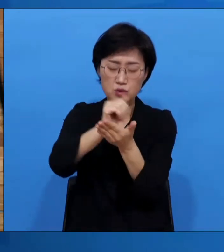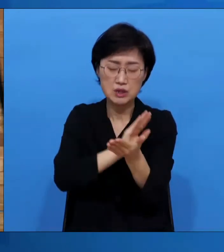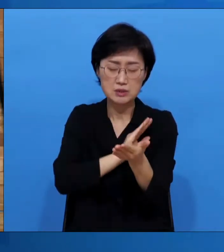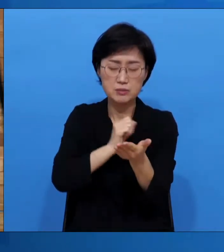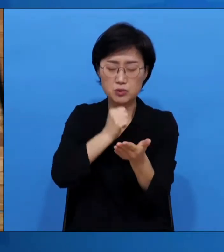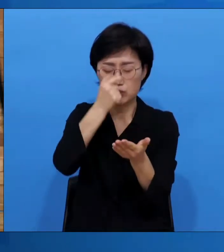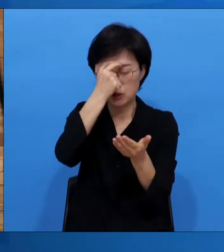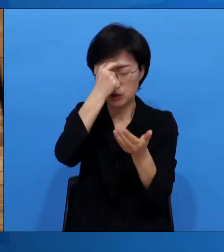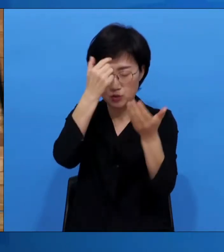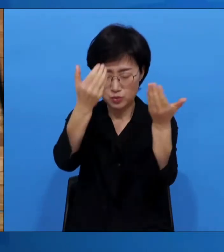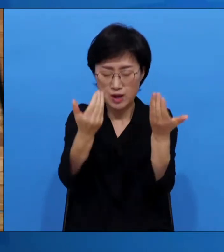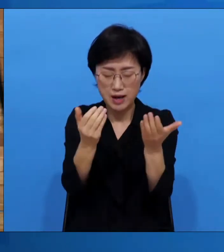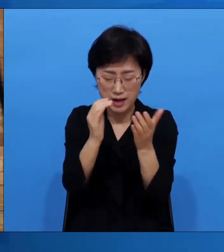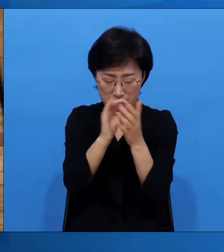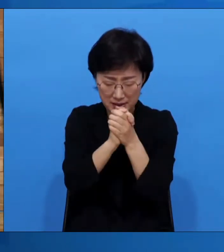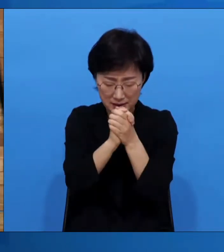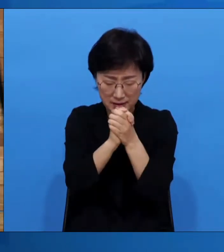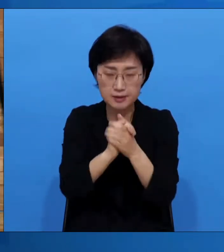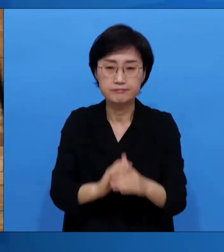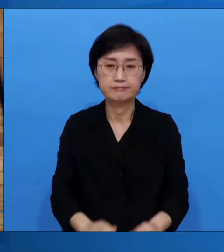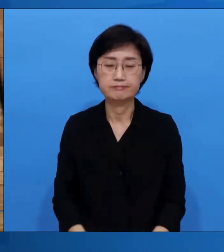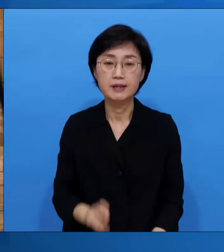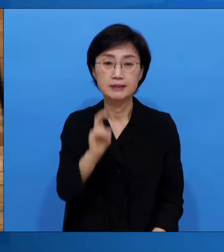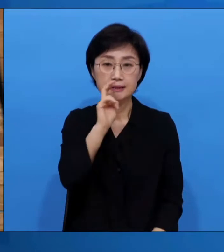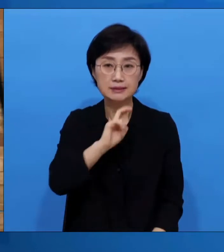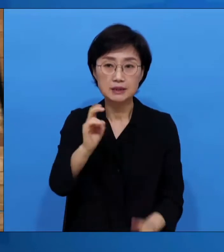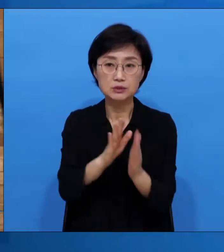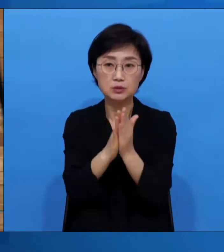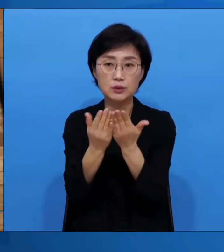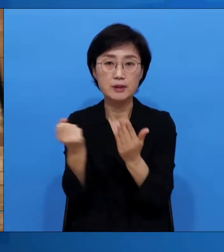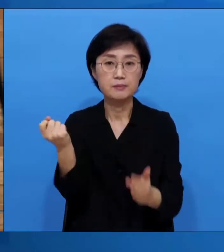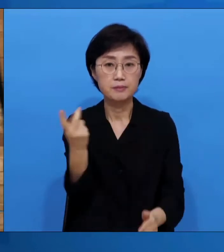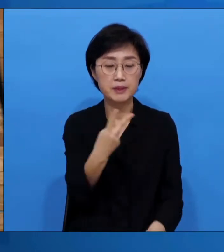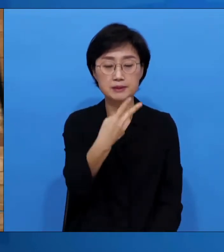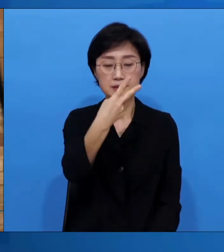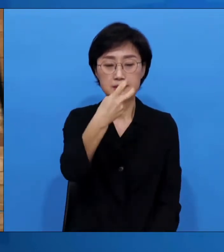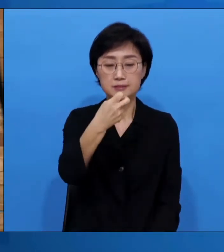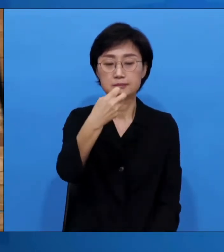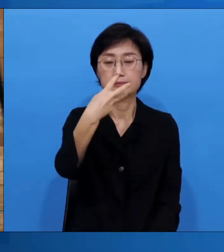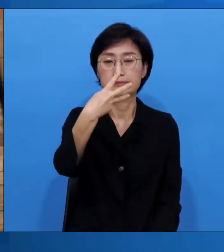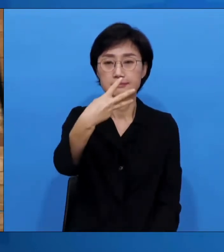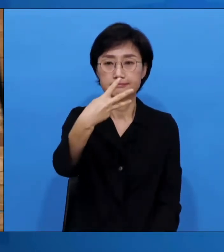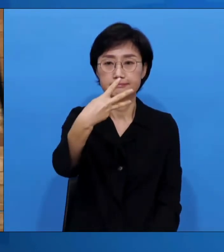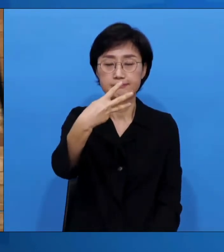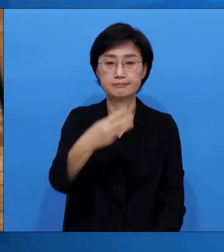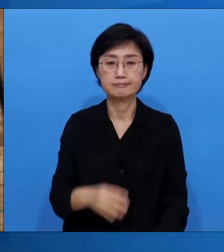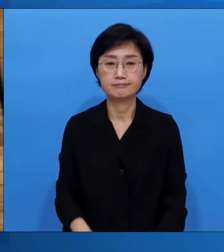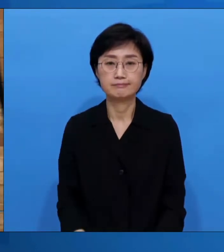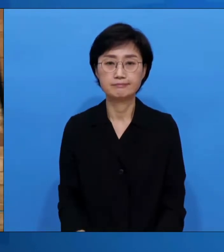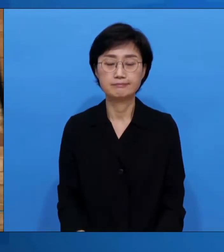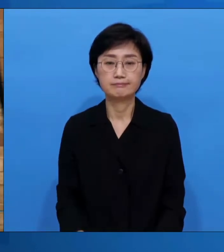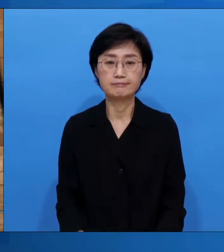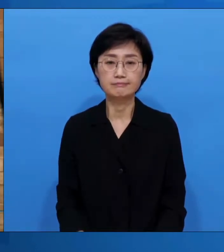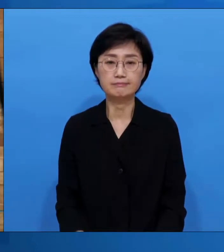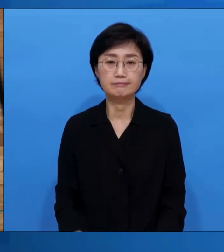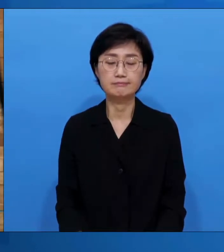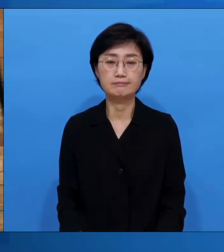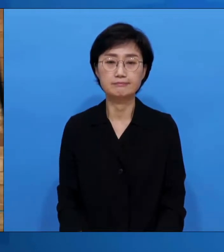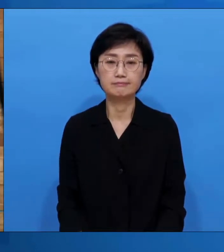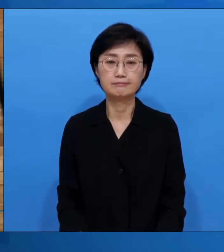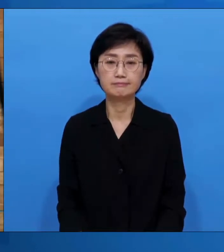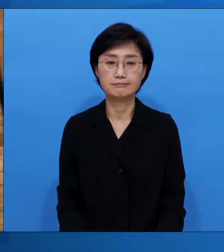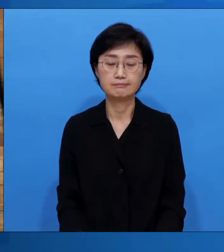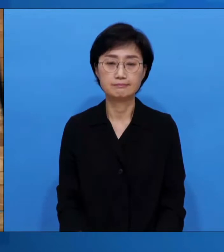In Jesus Christ's name we pray. 아멘. 찬송가 23장으로 하나님께 영광 돌리겠습니다. Let's give glory to the Lord by singing hymn number